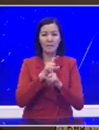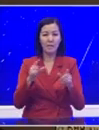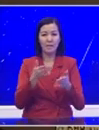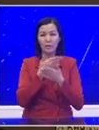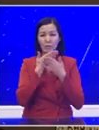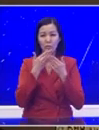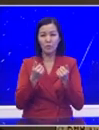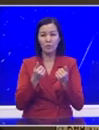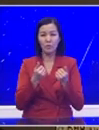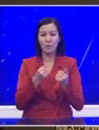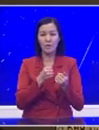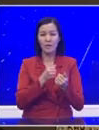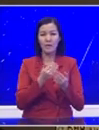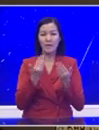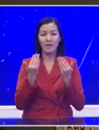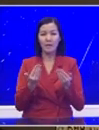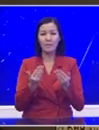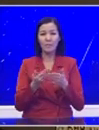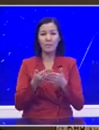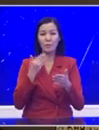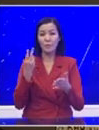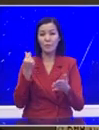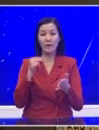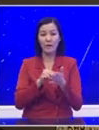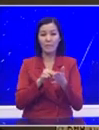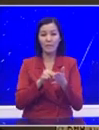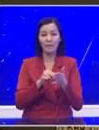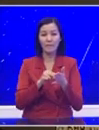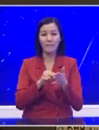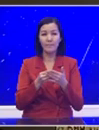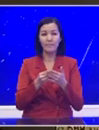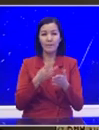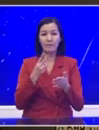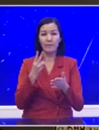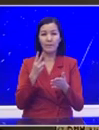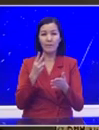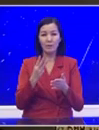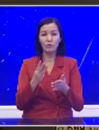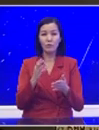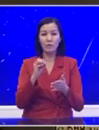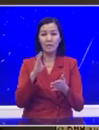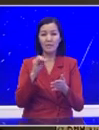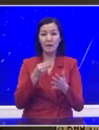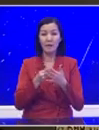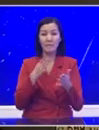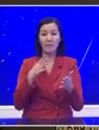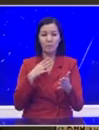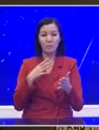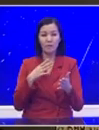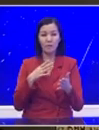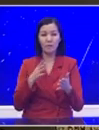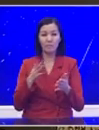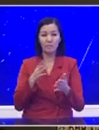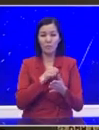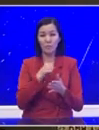жоқ. Тем более бағасы қазір мына бұрынғы бағаға қарағанда оның бағасы уже 2 есе, даже 3 есе деп айтуға болады. Ал соның бәрін біз